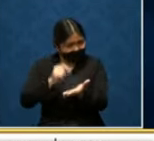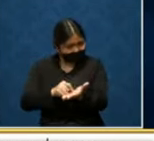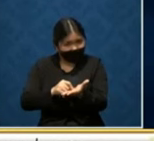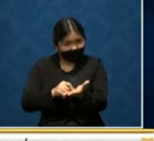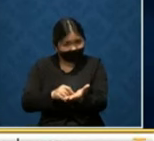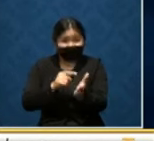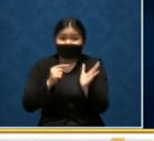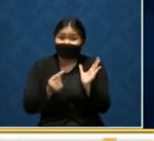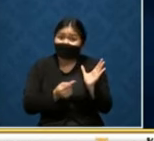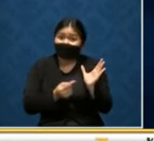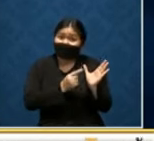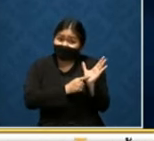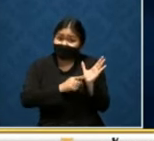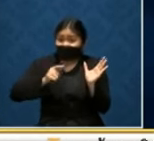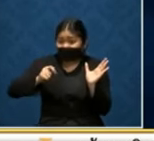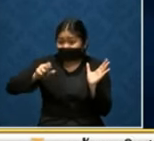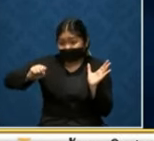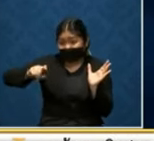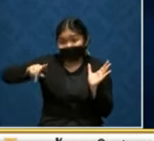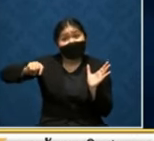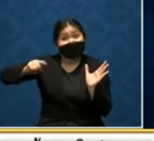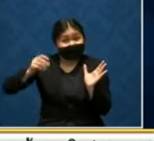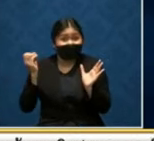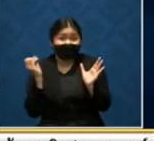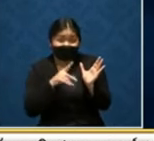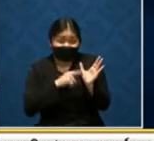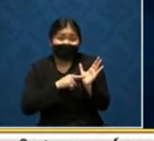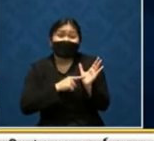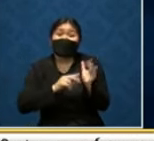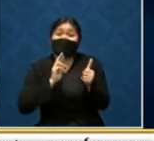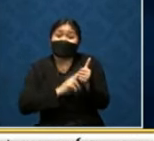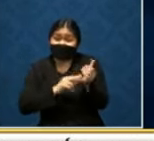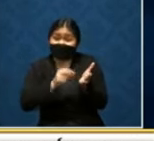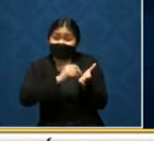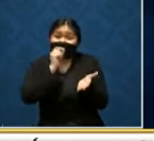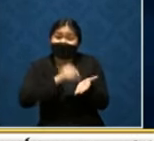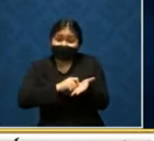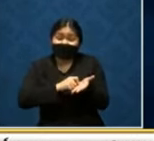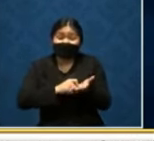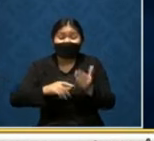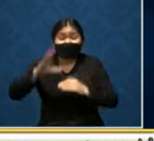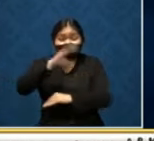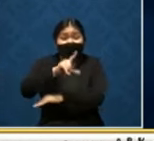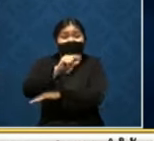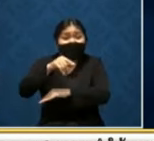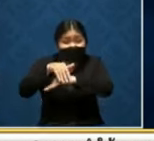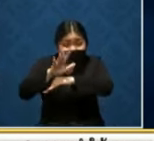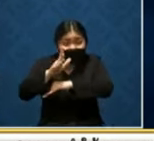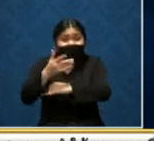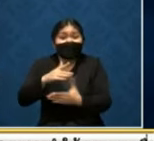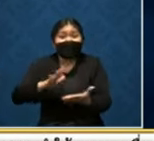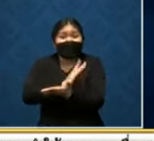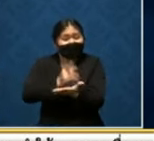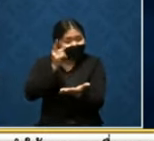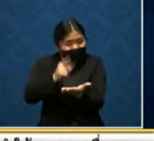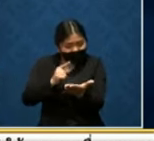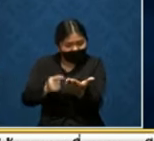อสท่านนั้นบอกว่าเดี๋ยวจะให้ลองขจรเซ็นตอน 2ทุ่มกว่าสุดท้ายเอกสารฉบับยิงมา